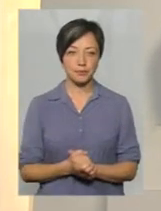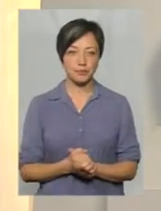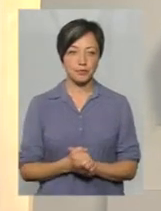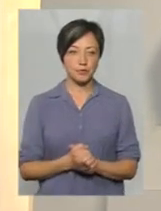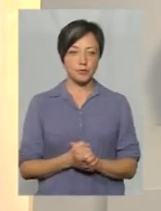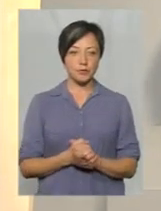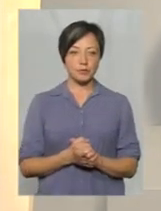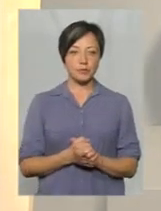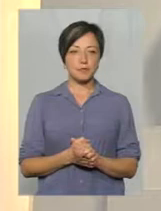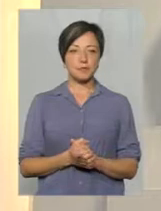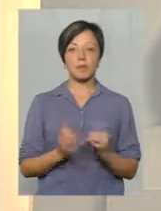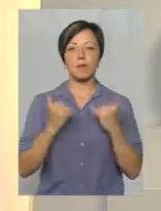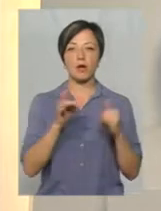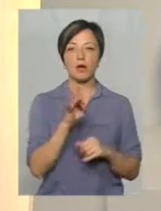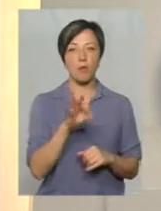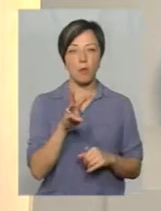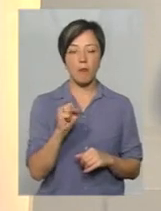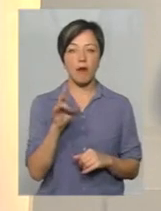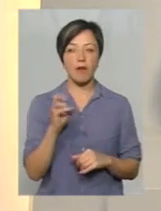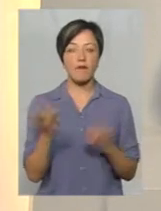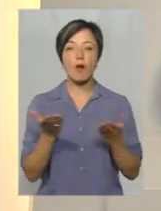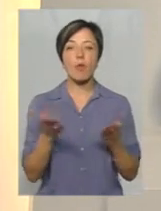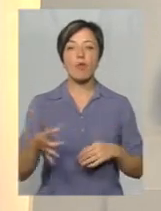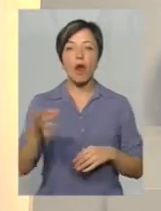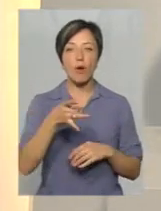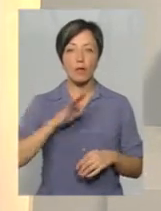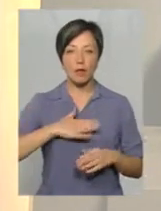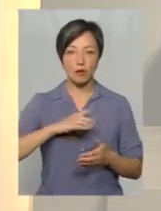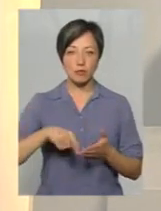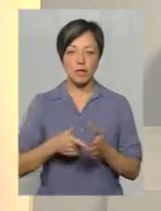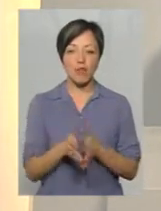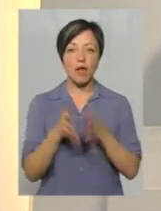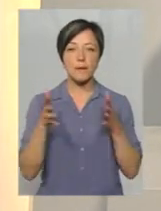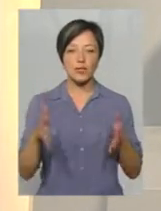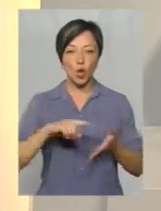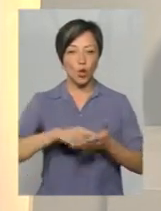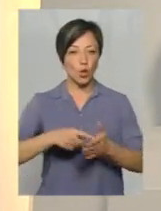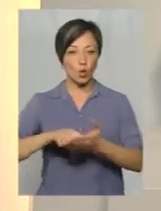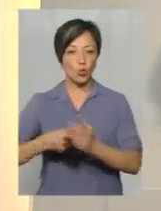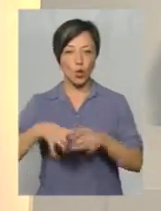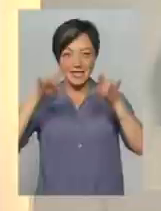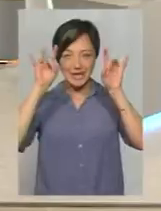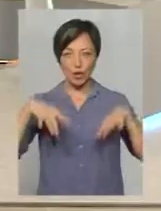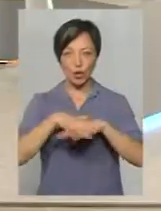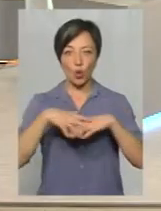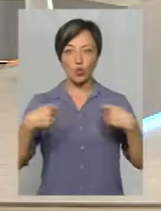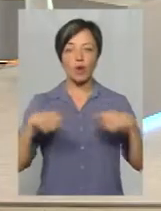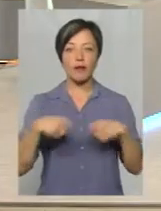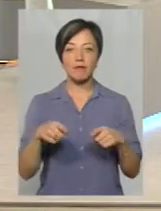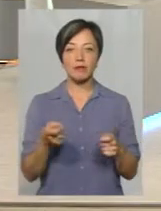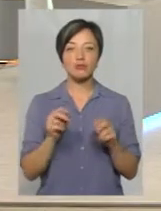хвороби. Пане Романе, в котрому із мікрорайонів нашого міста найбільше точок стихійної торгівлі? І з чим це